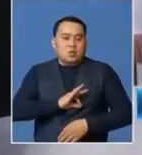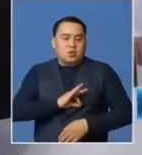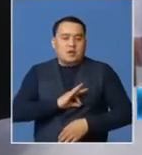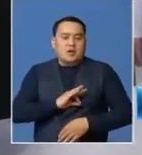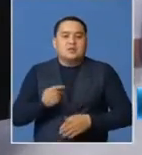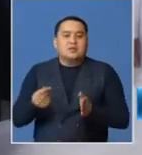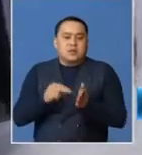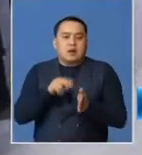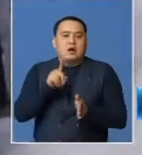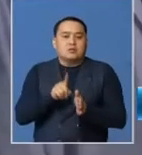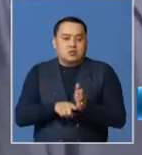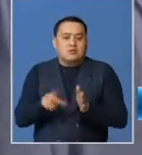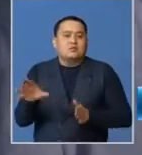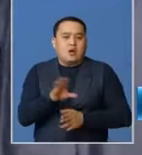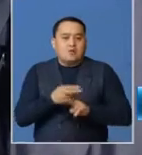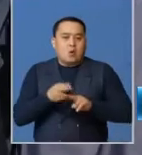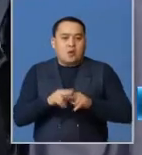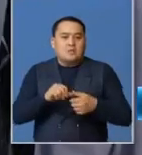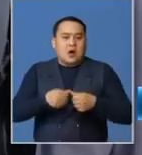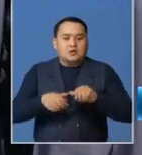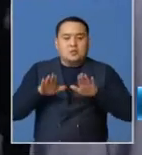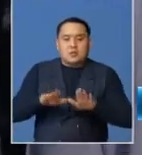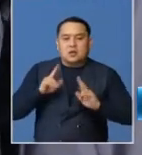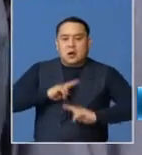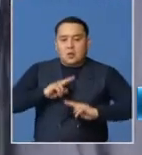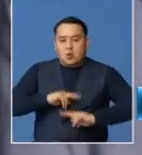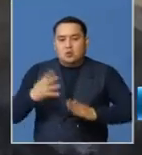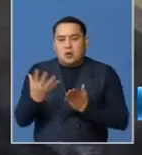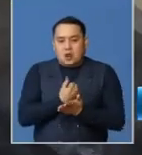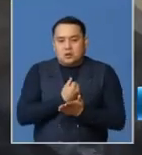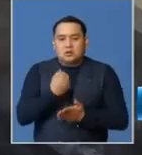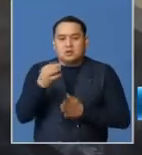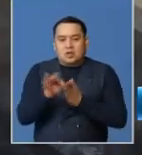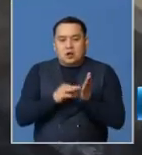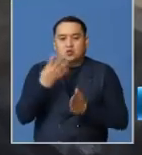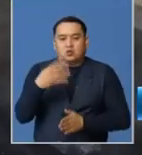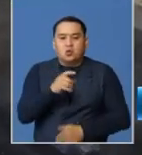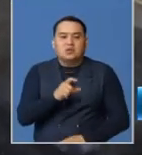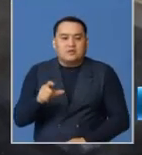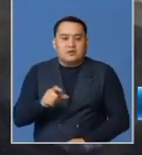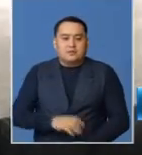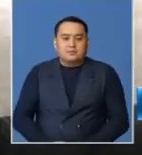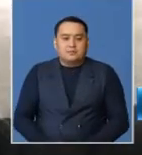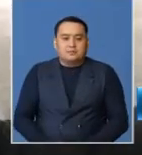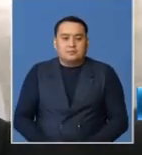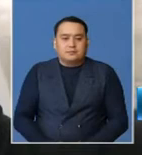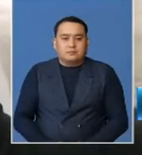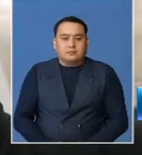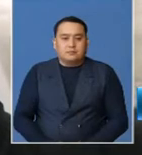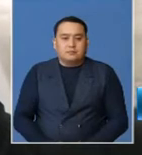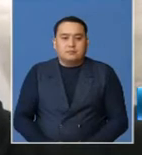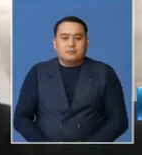весьма приемлемая для сельчан. К тому же постоянное место работы здесь обрели сразу 40 абаевцев.